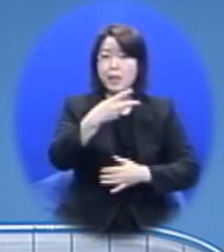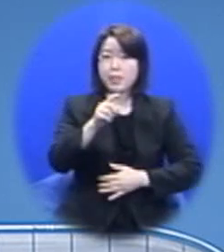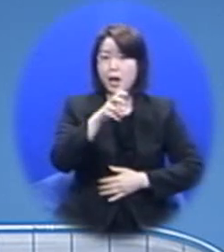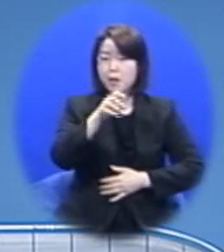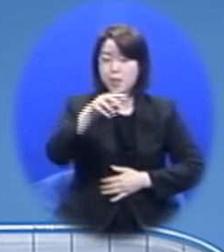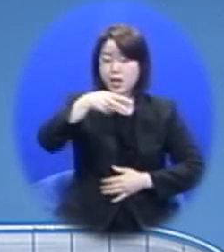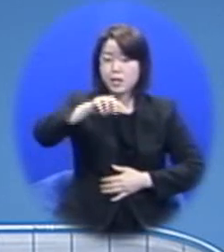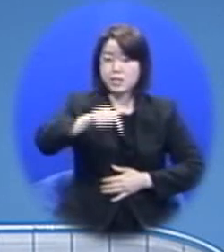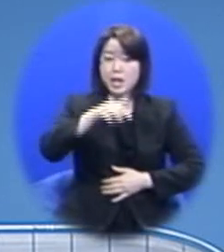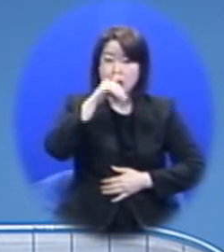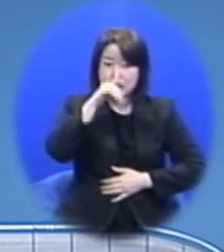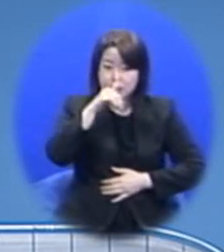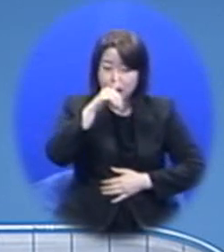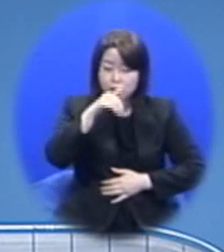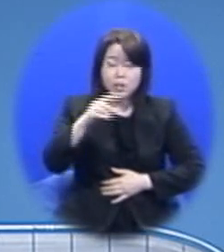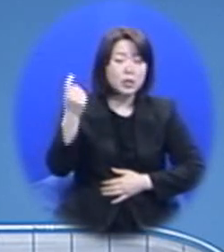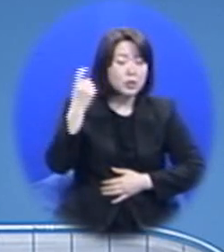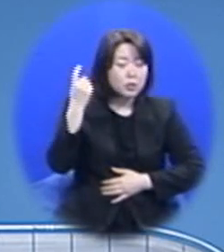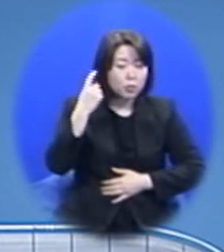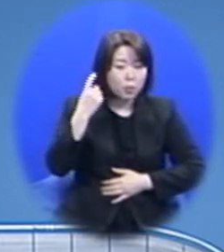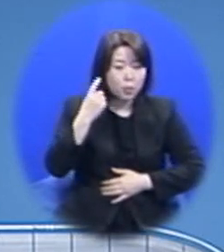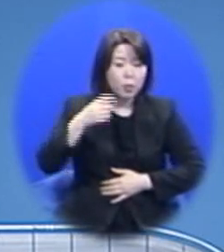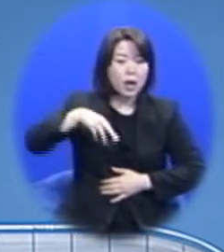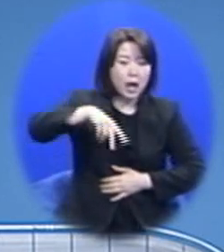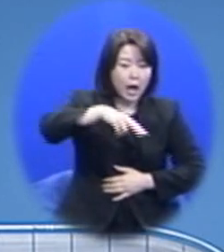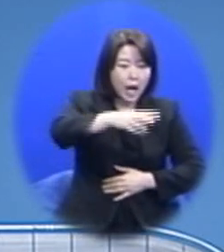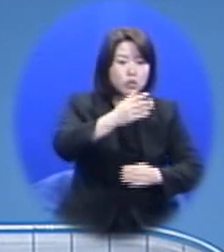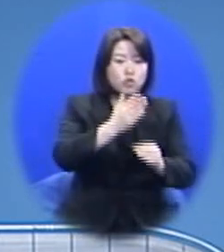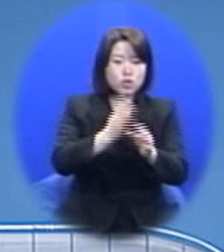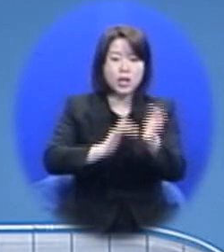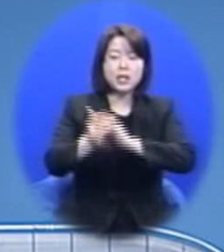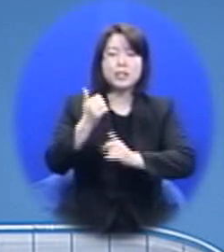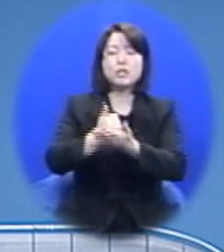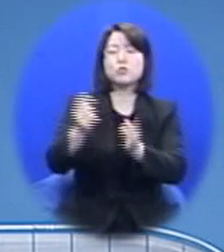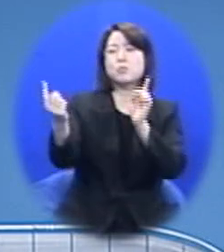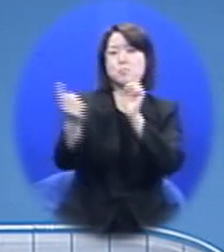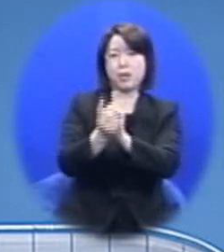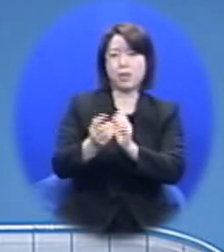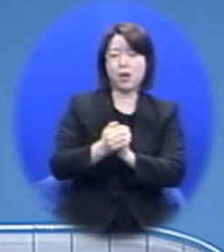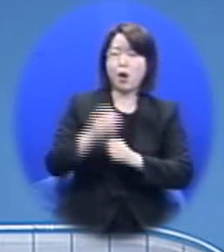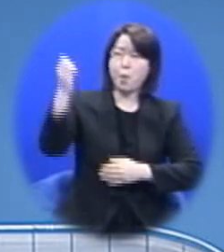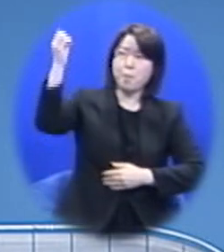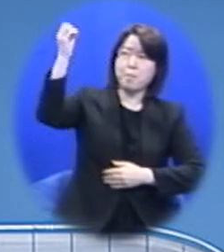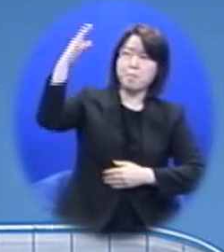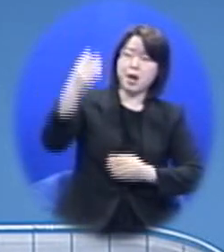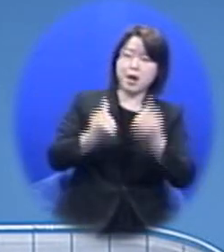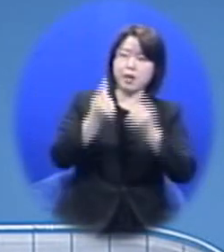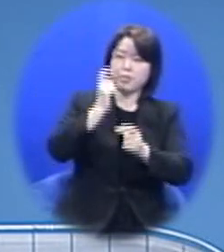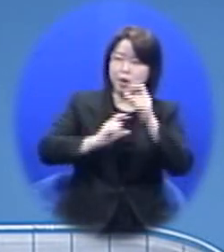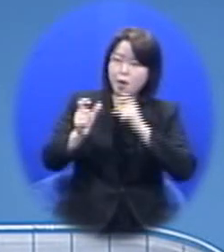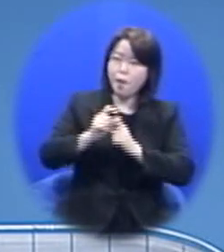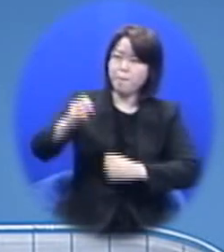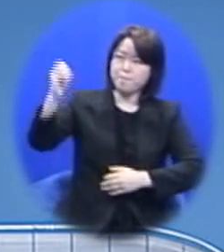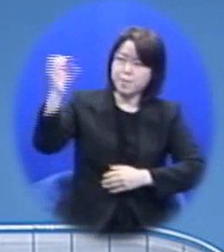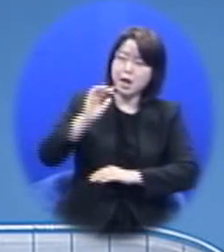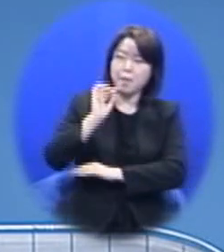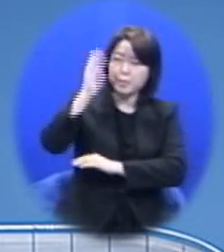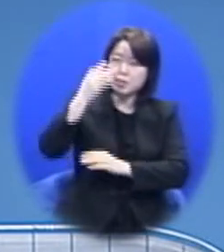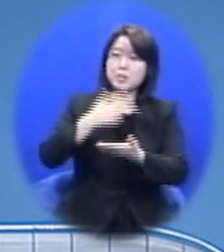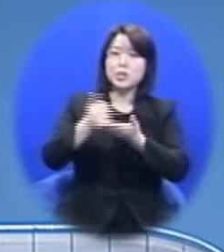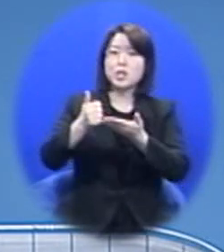가던 길에 예수님을 만났습니다. 햇빛보다 더 강한 빛으로 주님을 만났습니다. 그런데